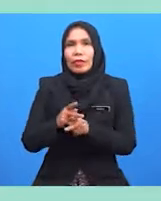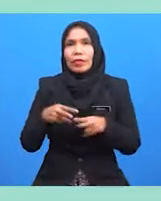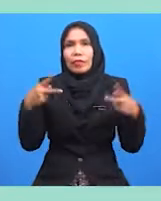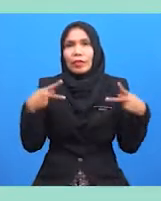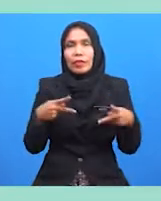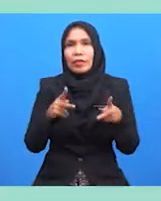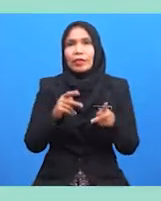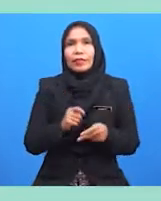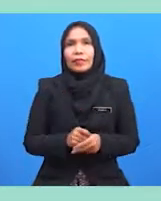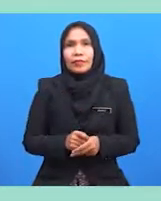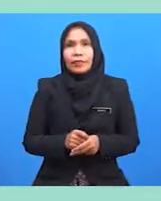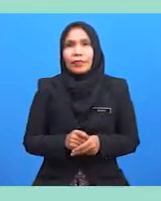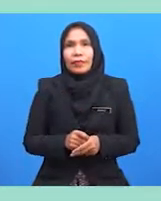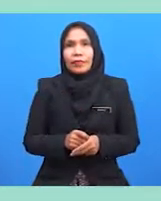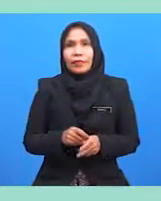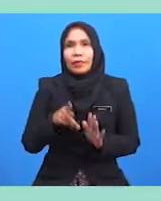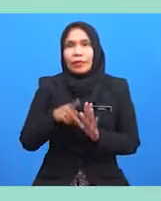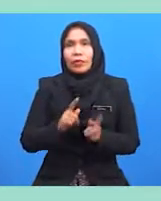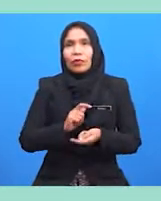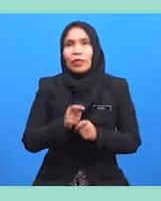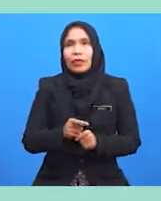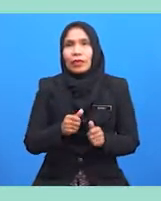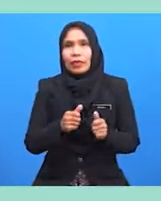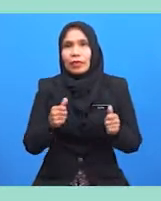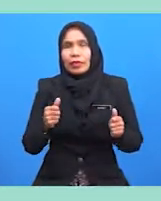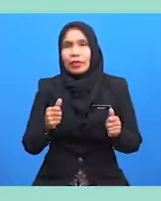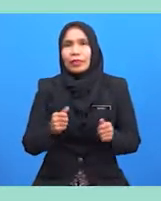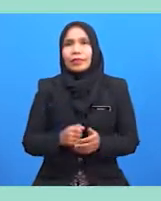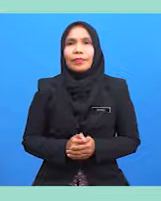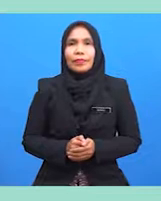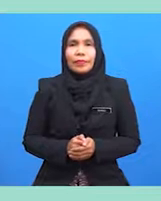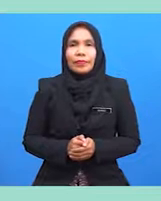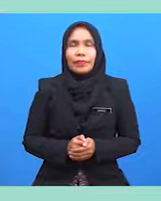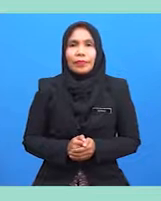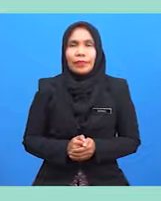pertukaran asing seperti yang ditunjukkan dalam paparan ini.